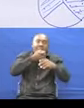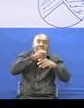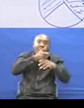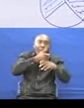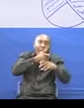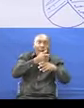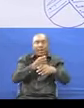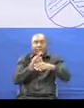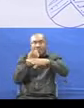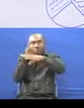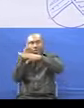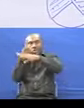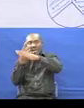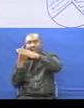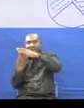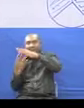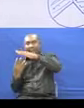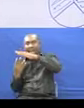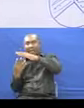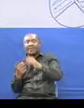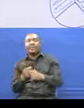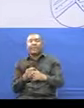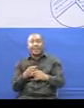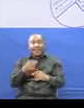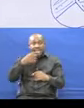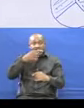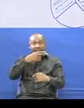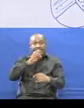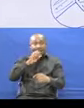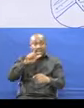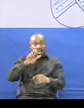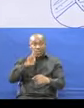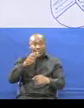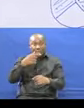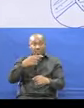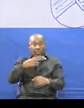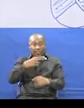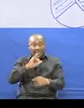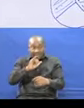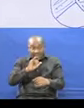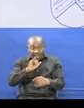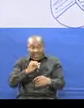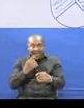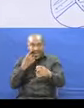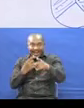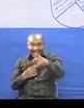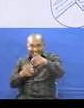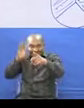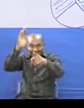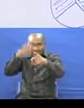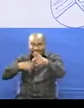Theluthi, naona kuna mmoja ananyosha mkono. Siku nyingine nitakuleta hapa. Inaandikwa mmoja,